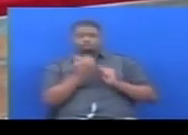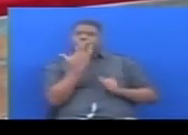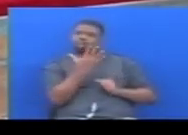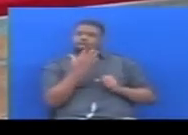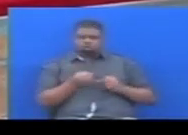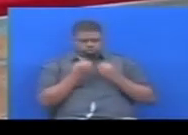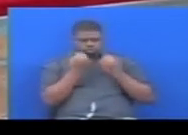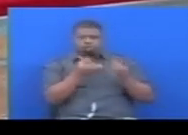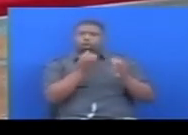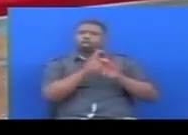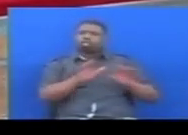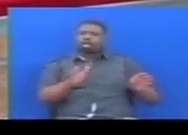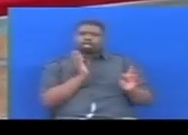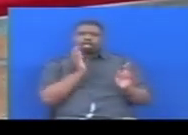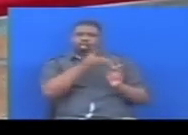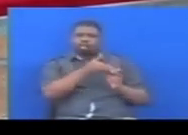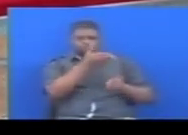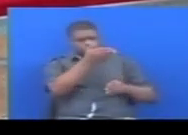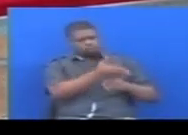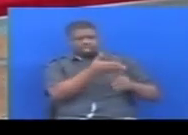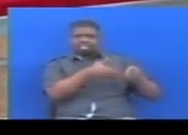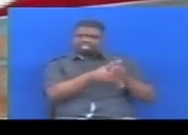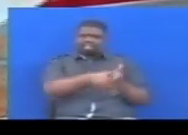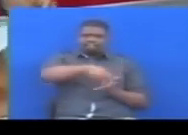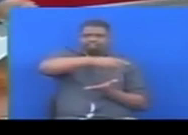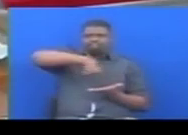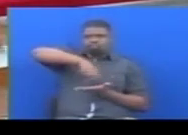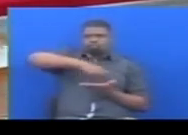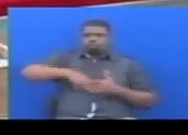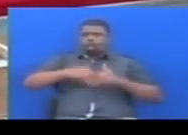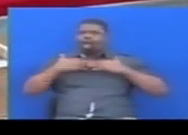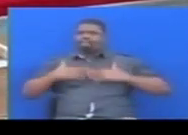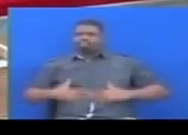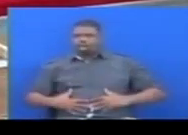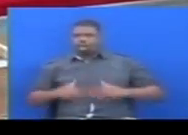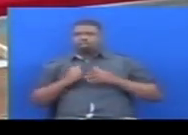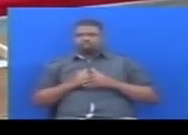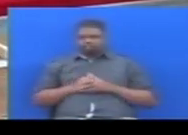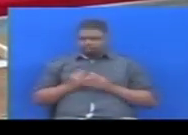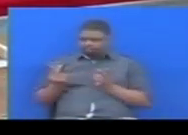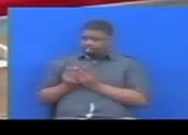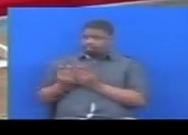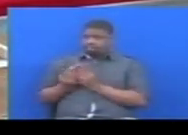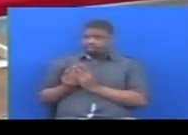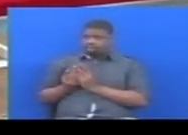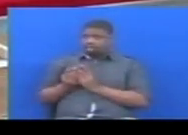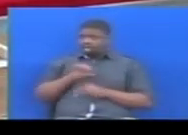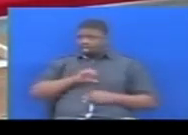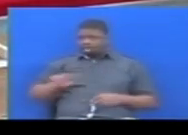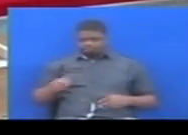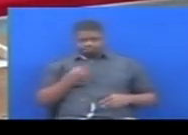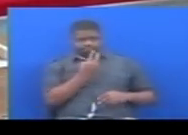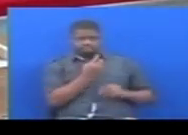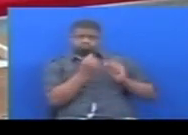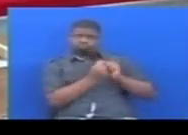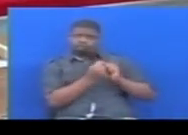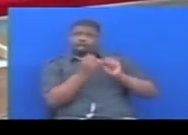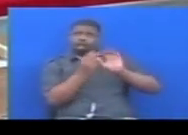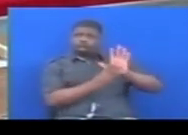cha Dutumi kilichopo katika jimbo la Morogoro Kusini. Vile vile katika mwaka wa fedha